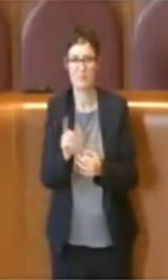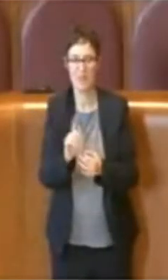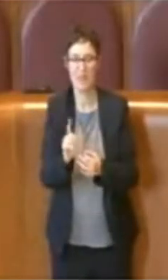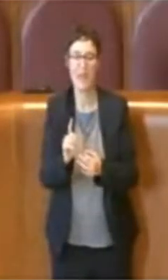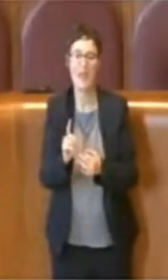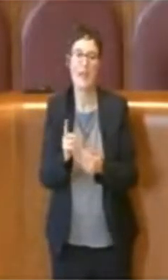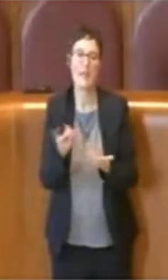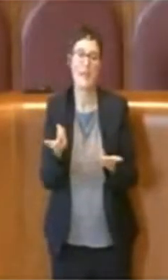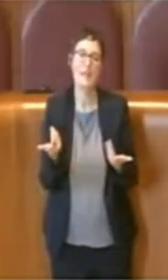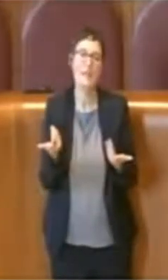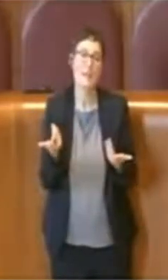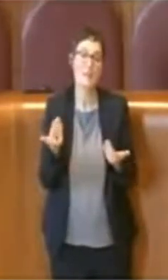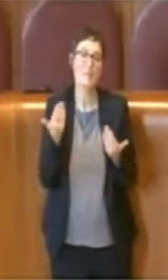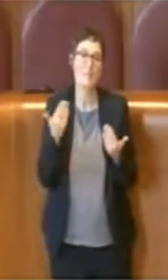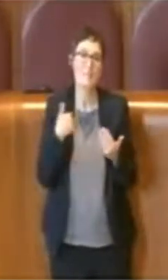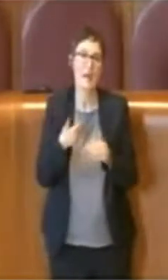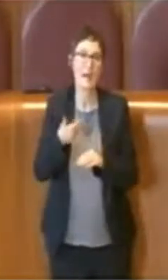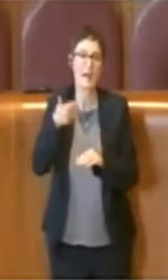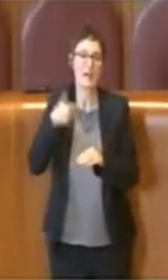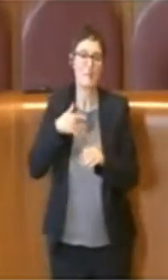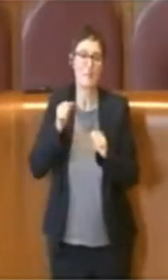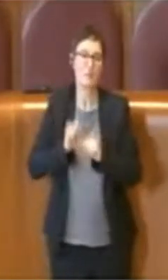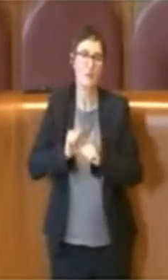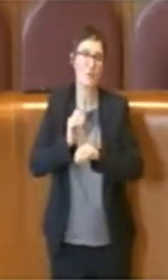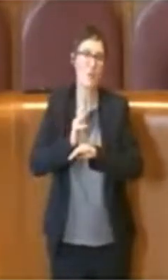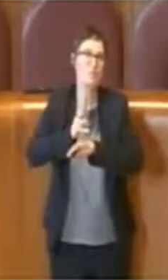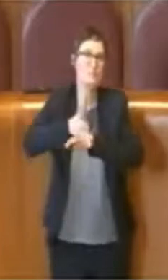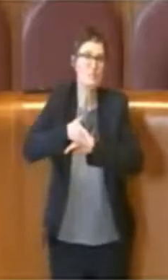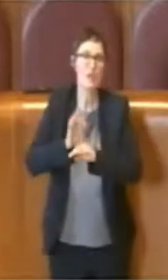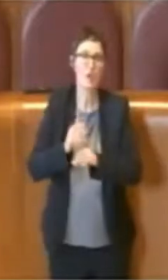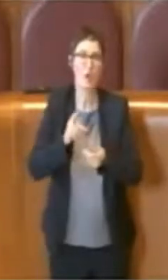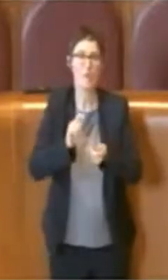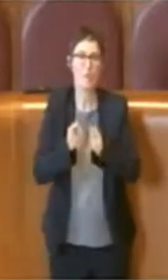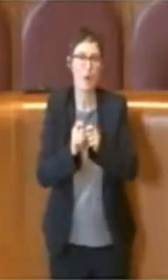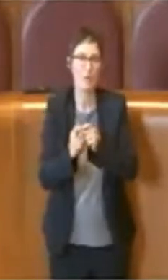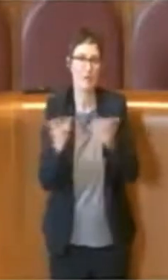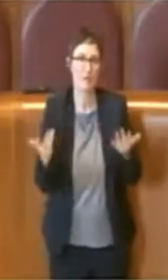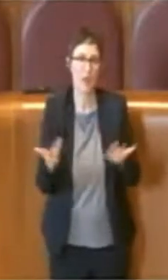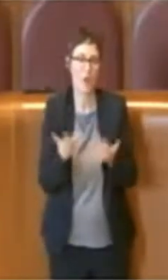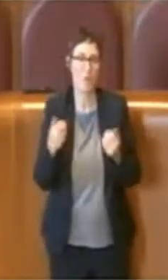a cercare di modificare alcuni elementi. Quindi io ringrazio